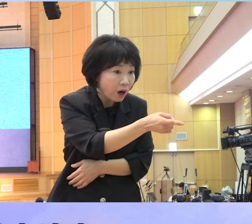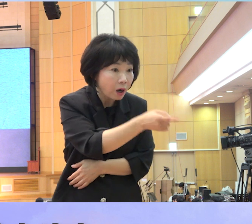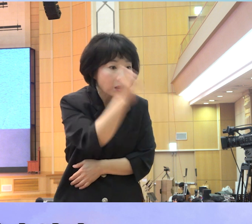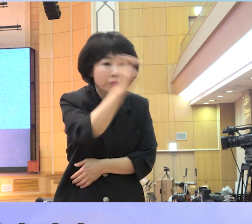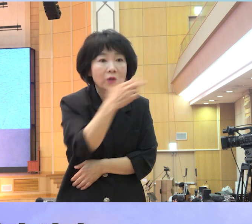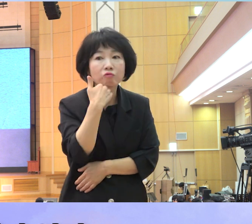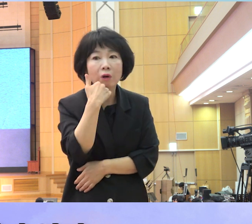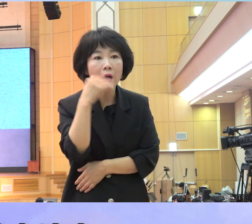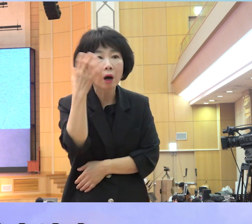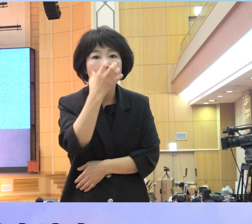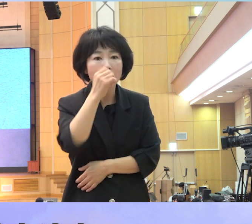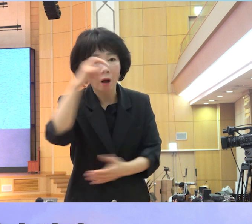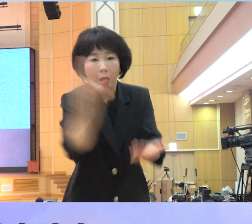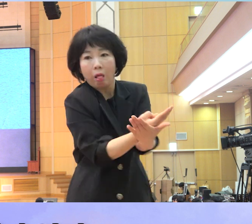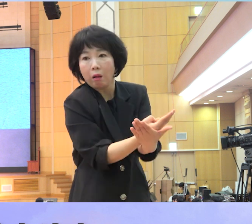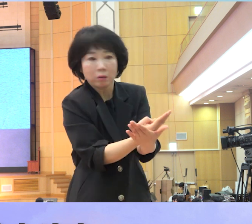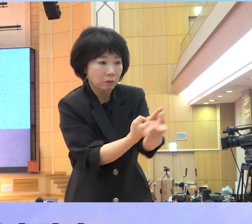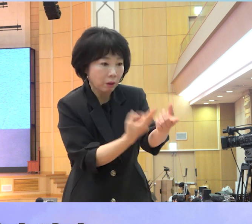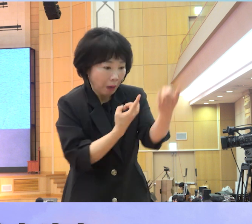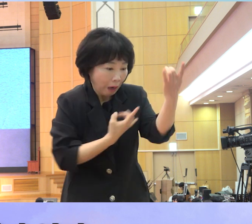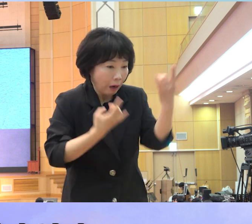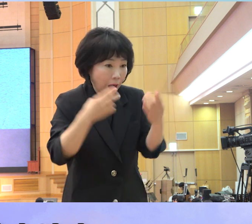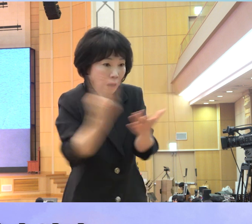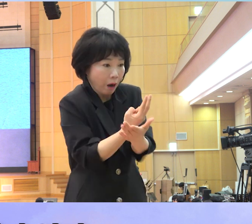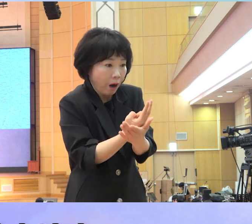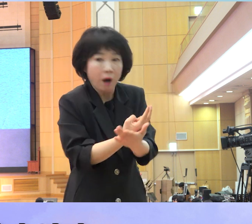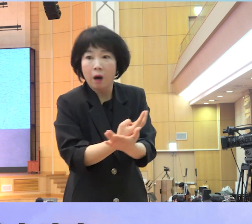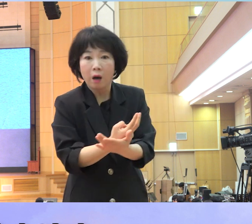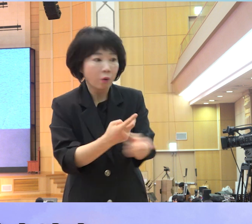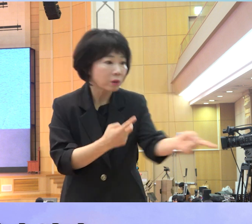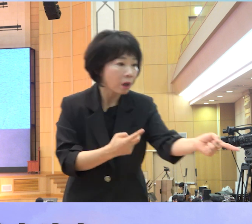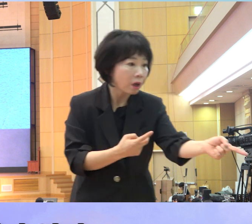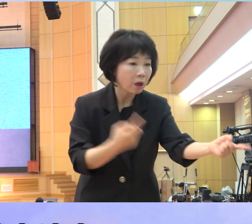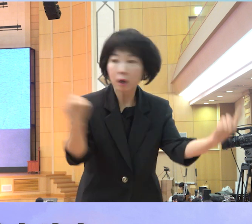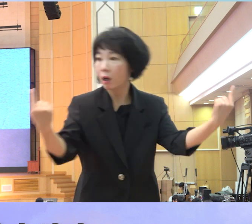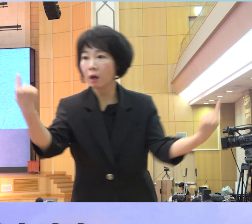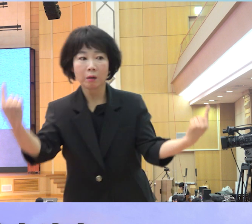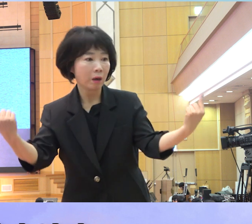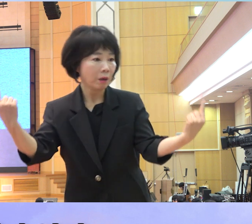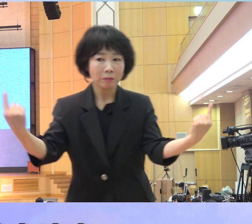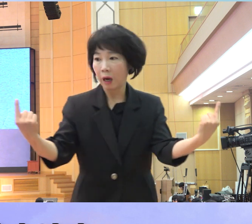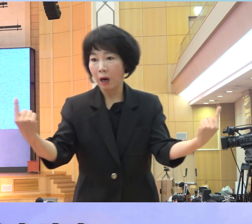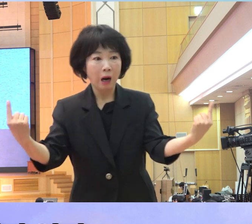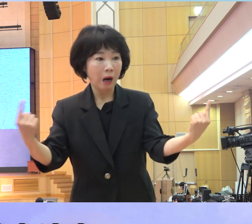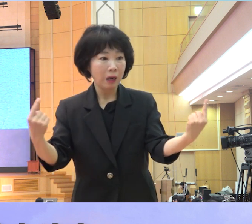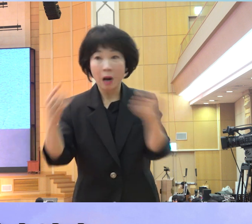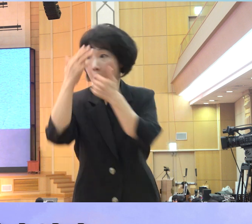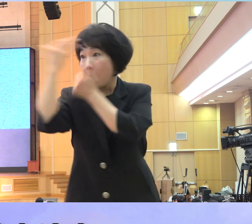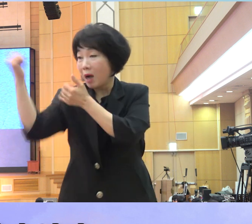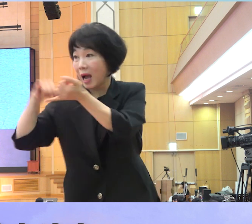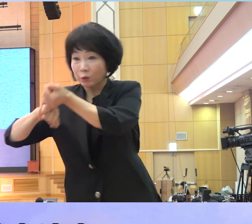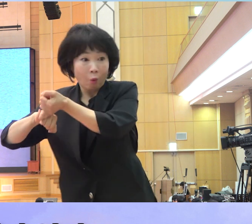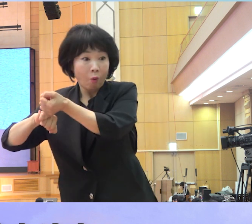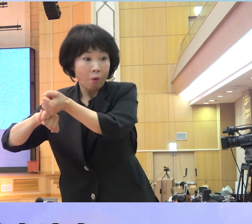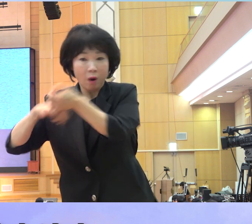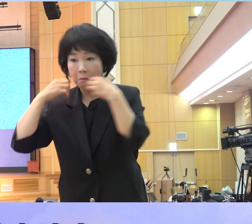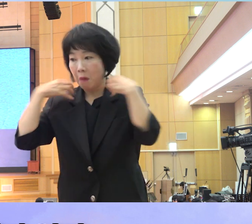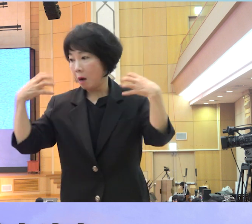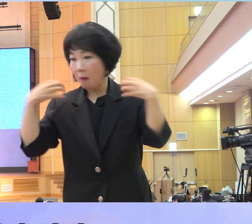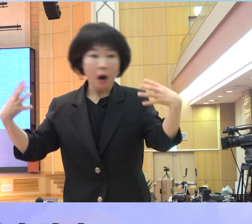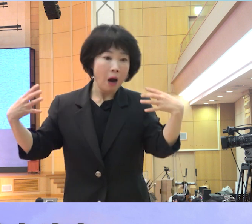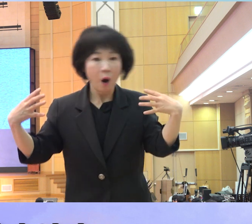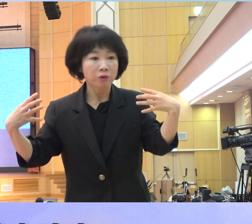사람을 기도해주고 또 위로해주고 가야 된다고. 그럼 제가 막 운전하다가 갑자기 막 문 열어가지고 거기 간다고 생각해 보세요.